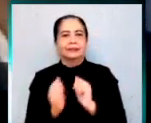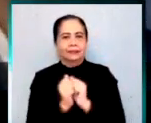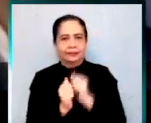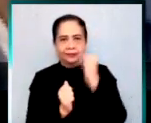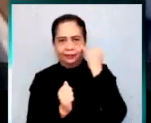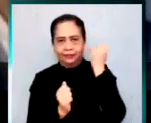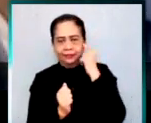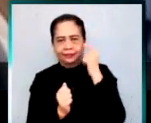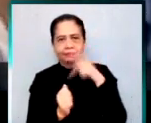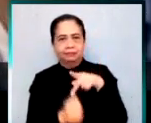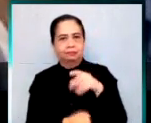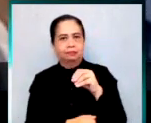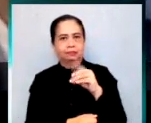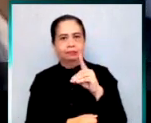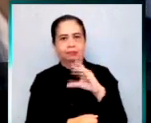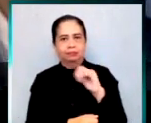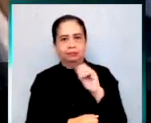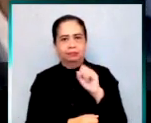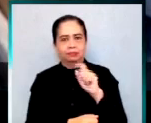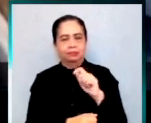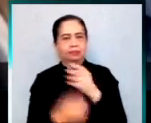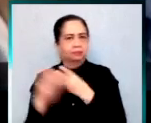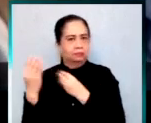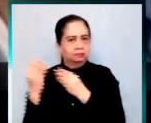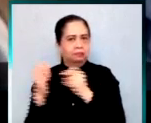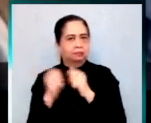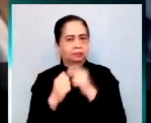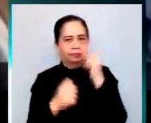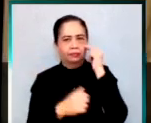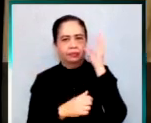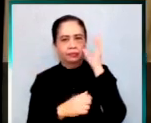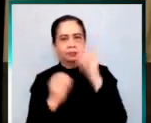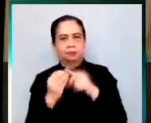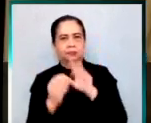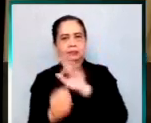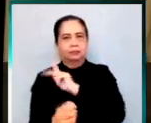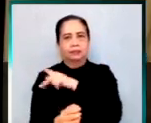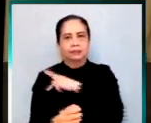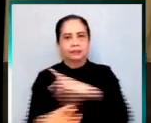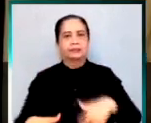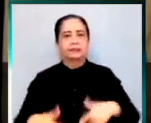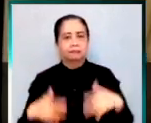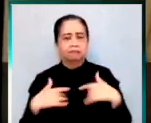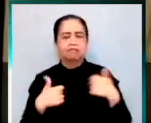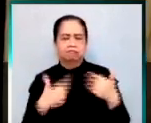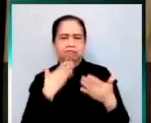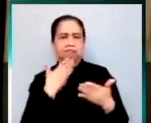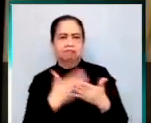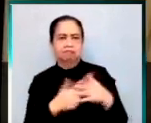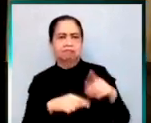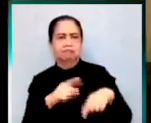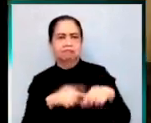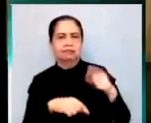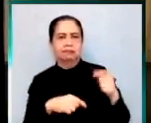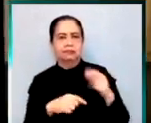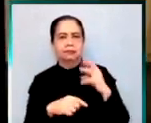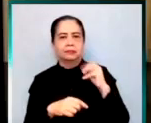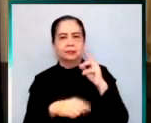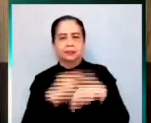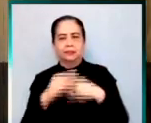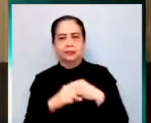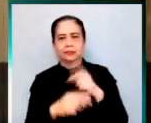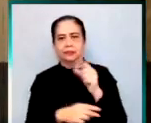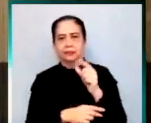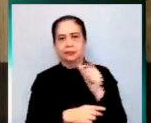podcast na Updated with Nelson Canlas tungkol sa kanyang personal life. In good terms daw sila ni Miss Universe Philippines 2020